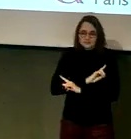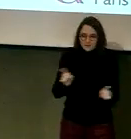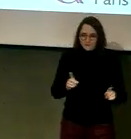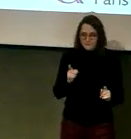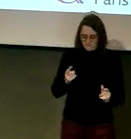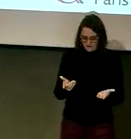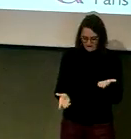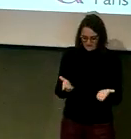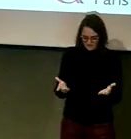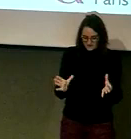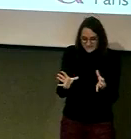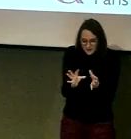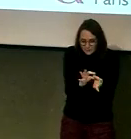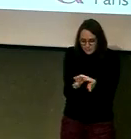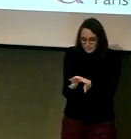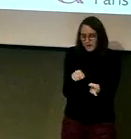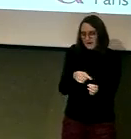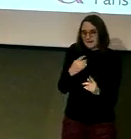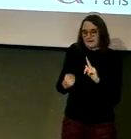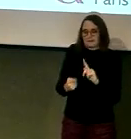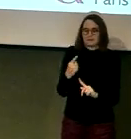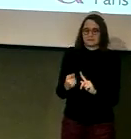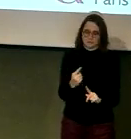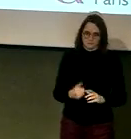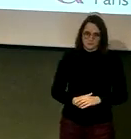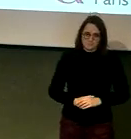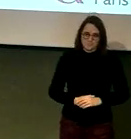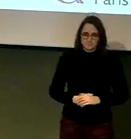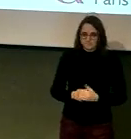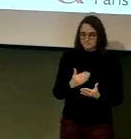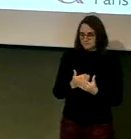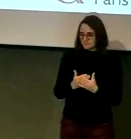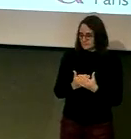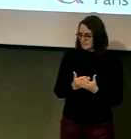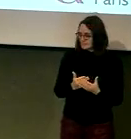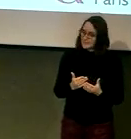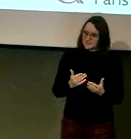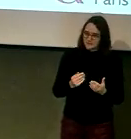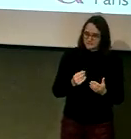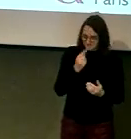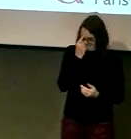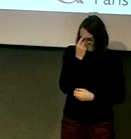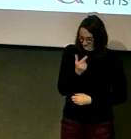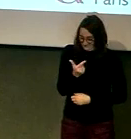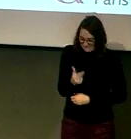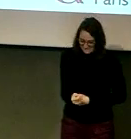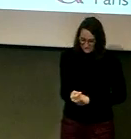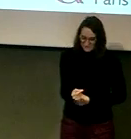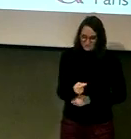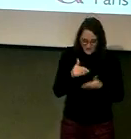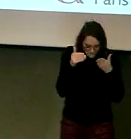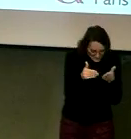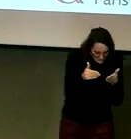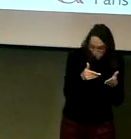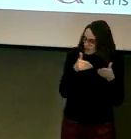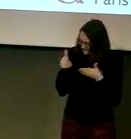deux. Bon, donc, cette remarque qu'il faut voir les binômes, et pas forcément ni la femme ni